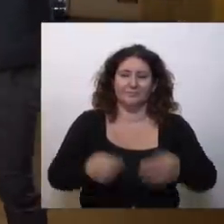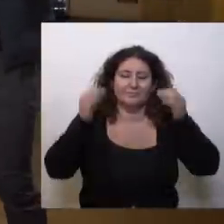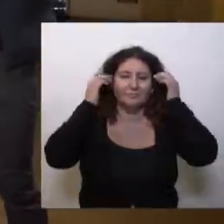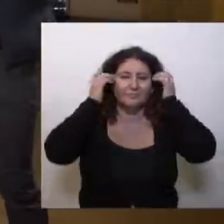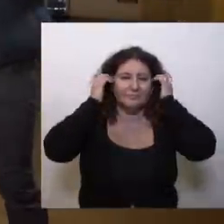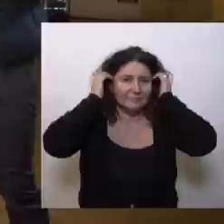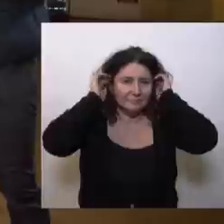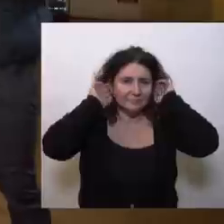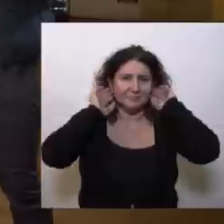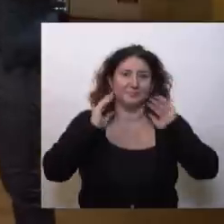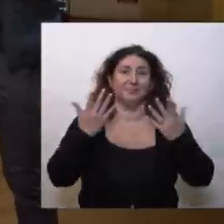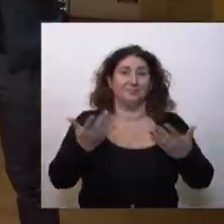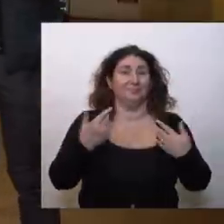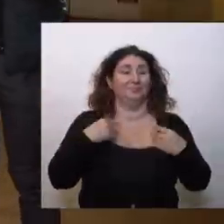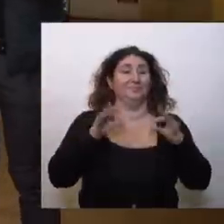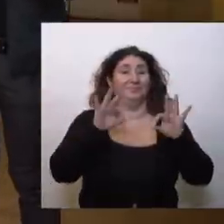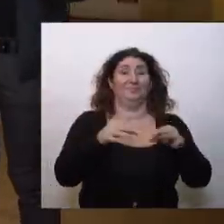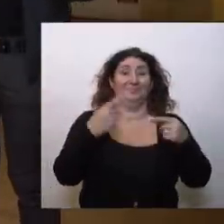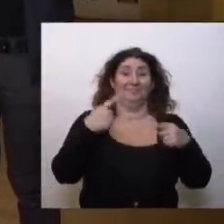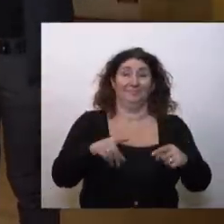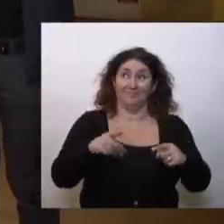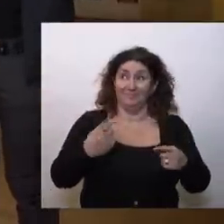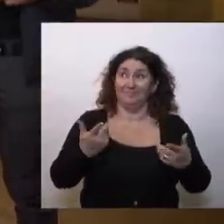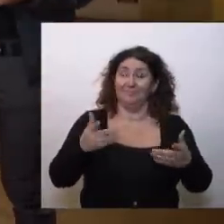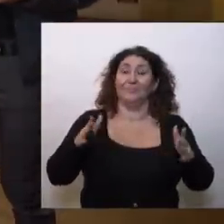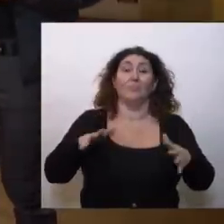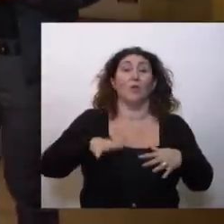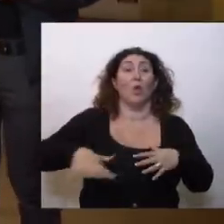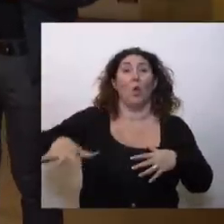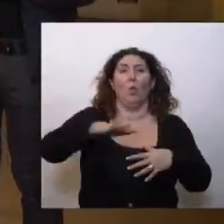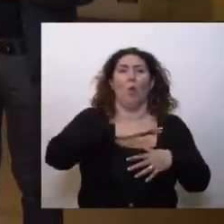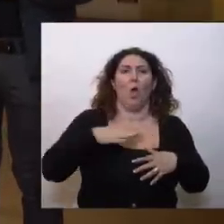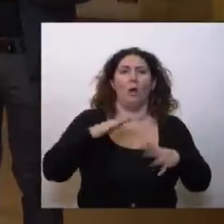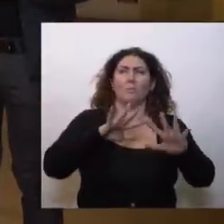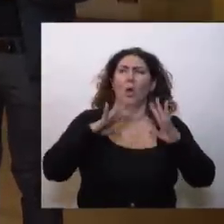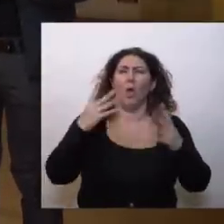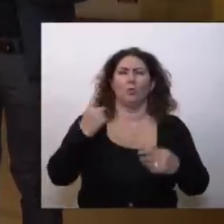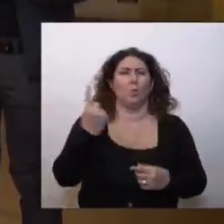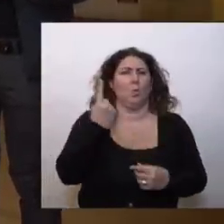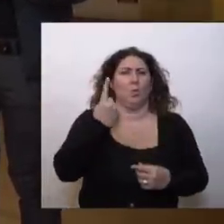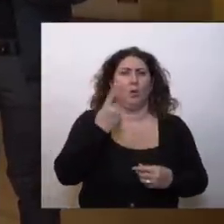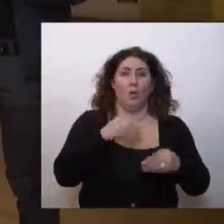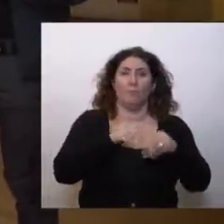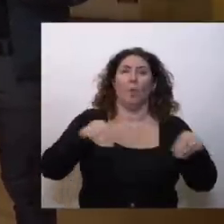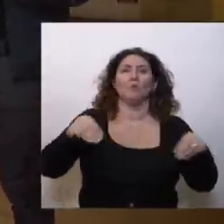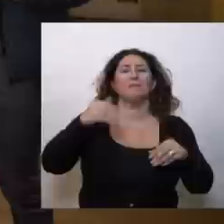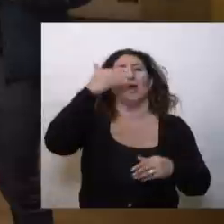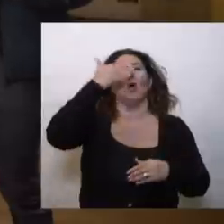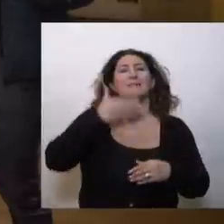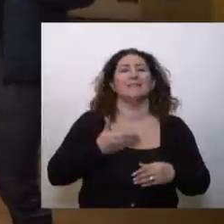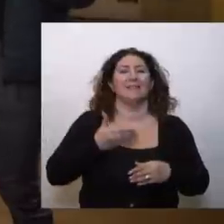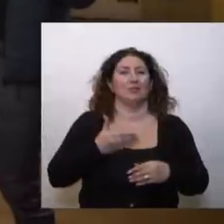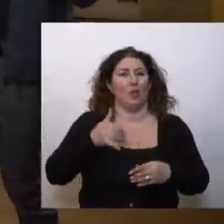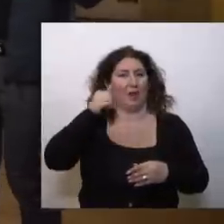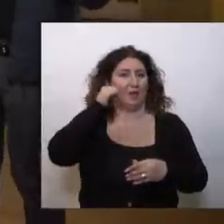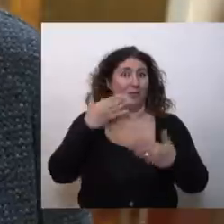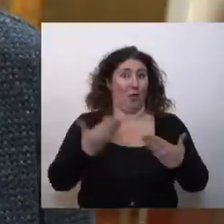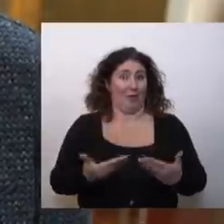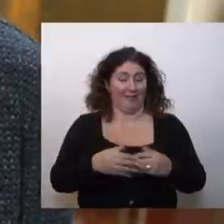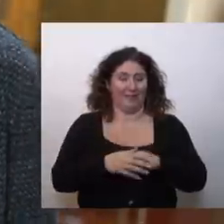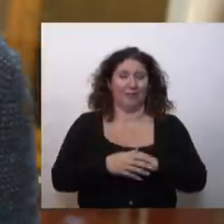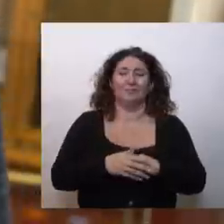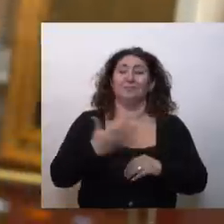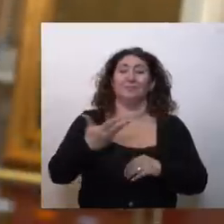E siamo giunti in un luogo unico al mondo, il Museo della Sindone di Torino. E qui troviamo